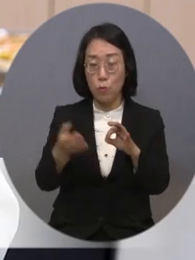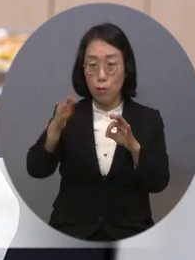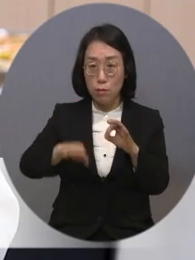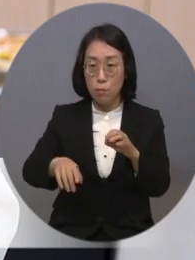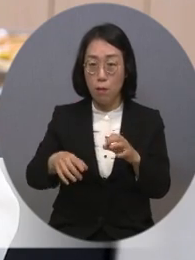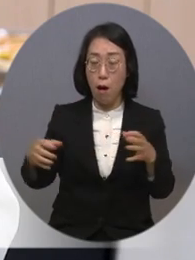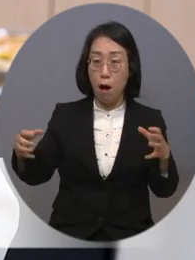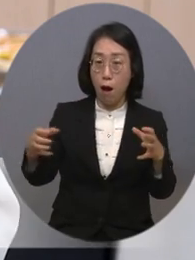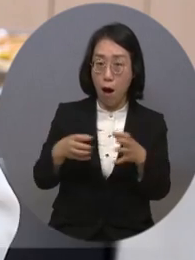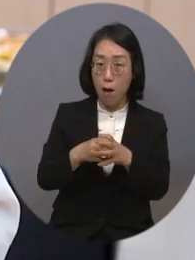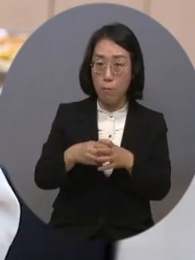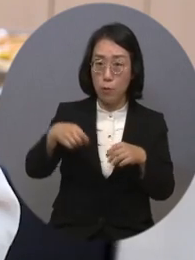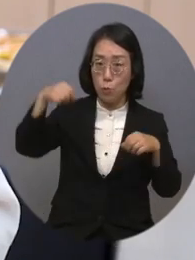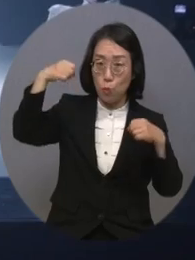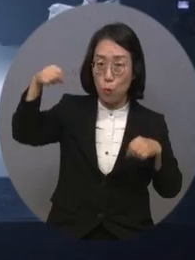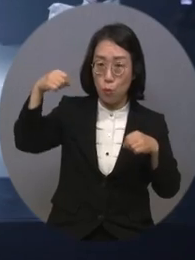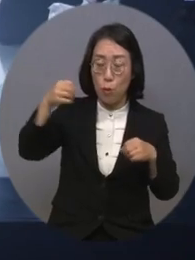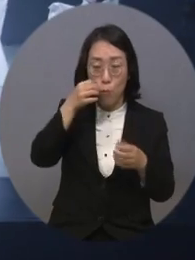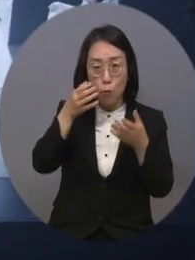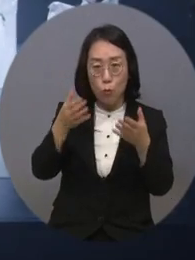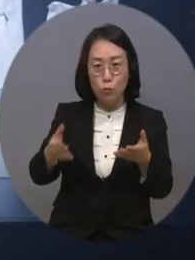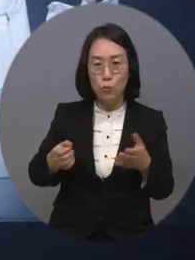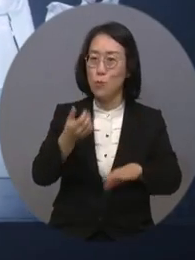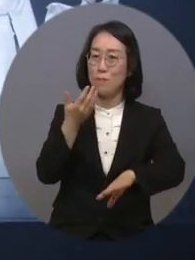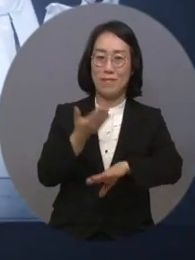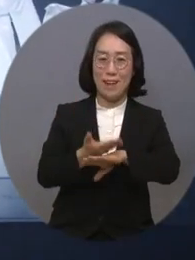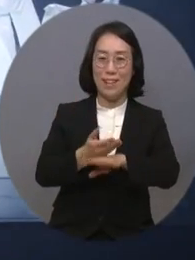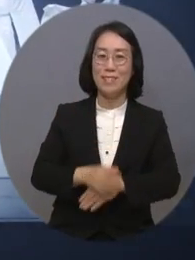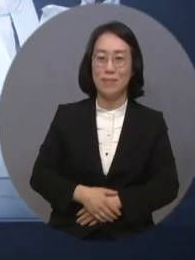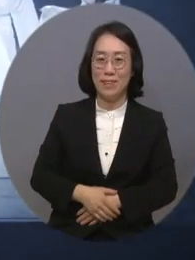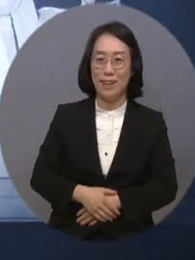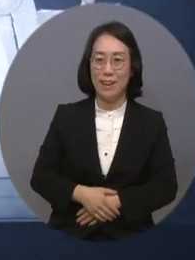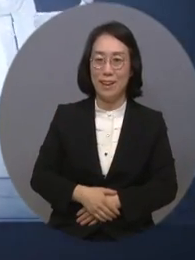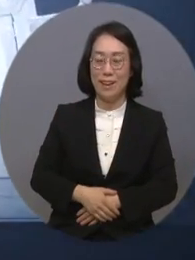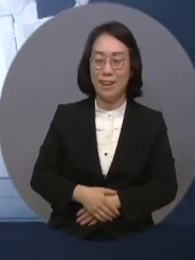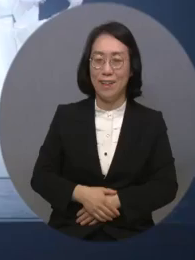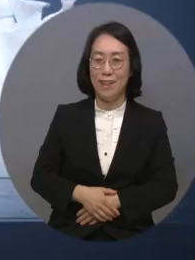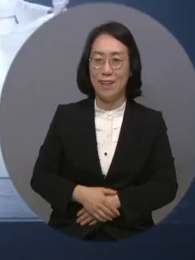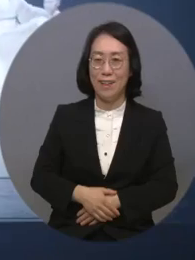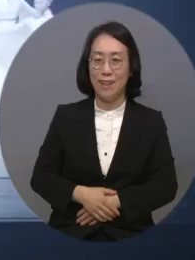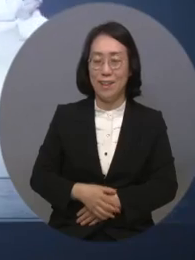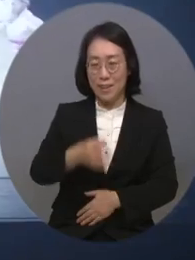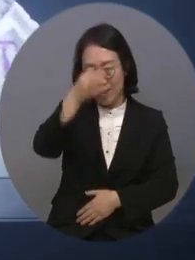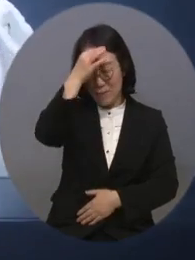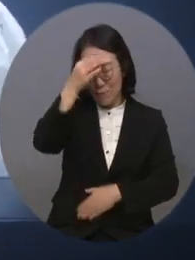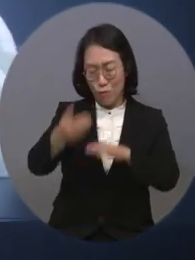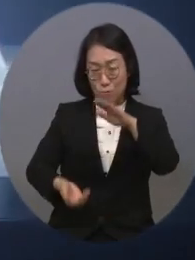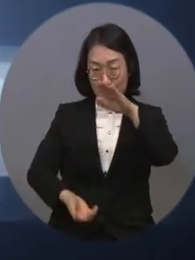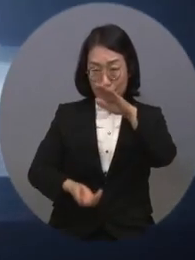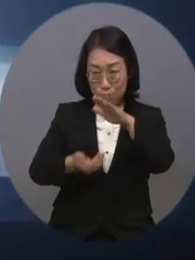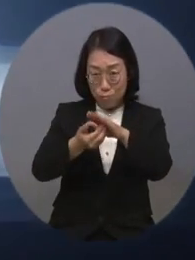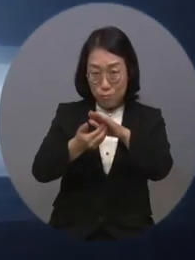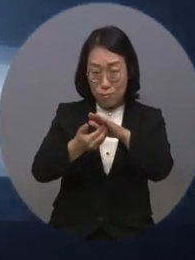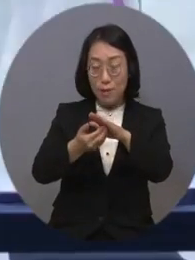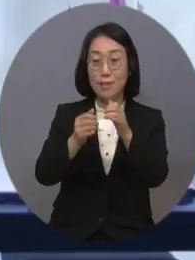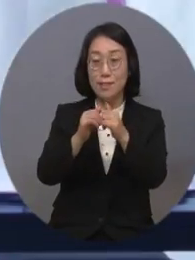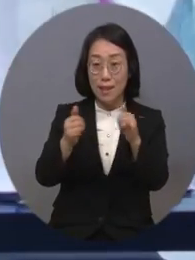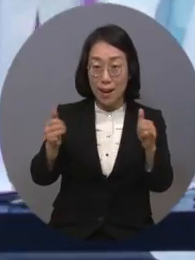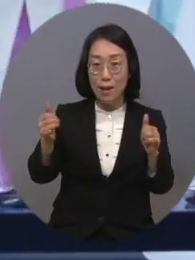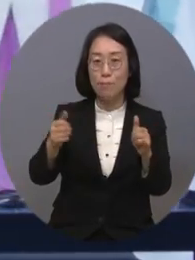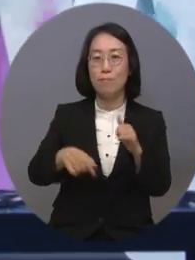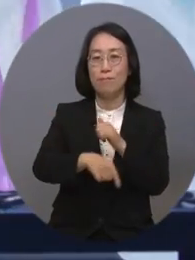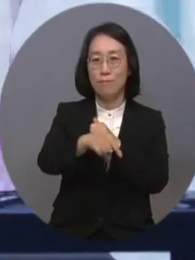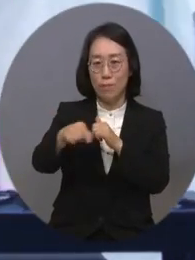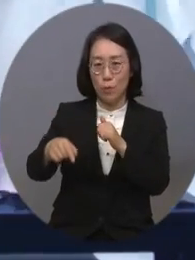공연은 그거하고 조금 달랐습니다. 최고의 경지를 향해 달려가는 사람을 뜻하는 장인을 중심으로